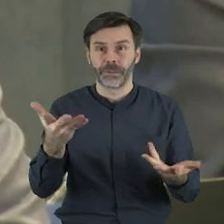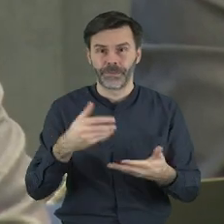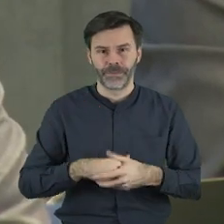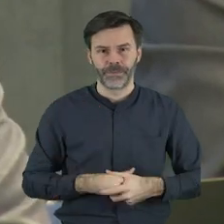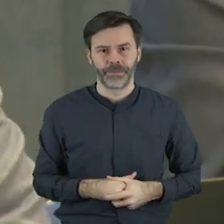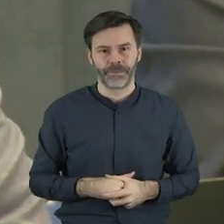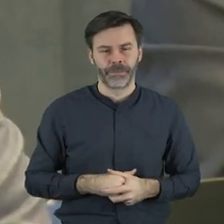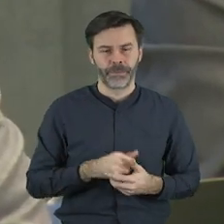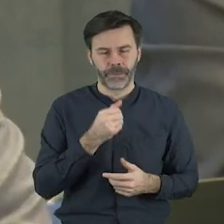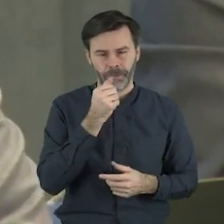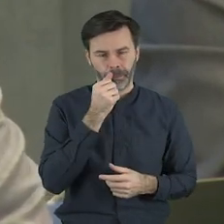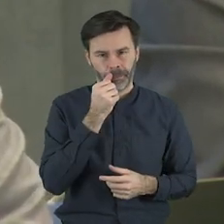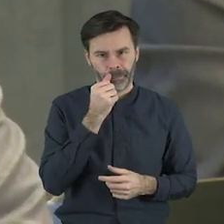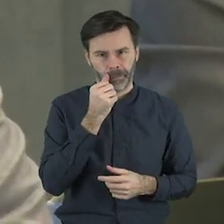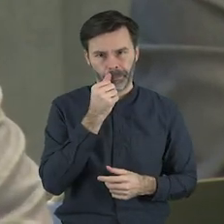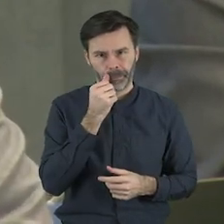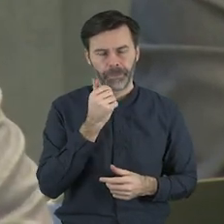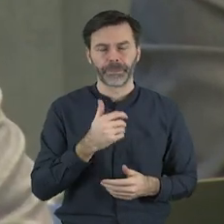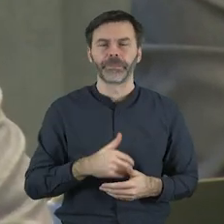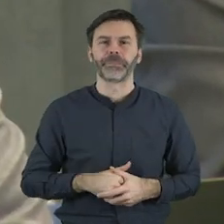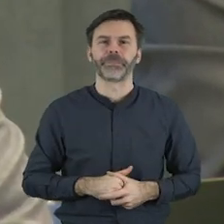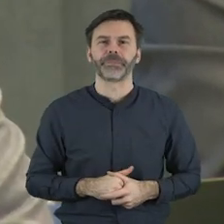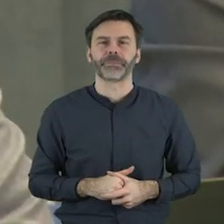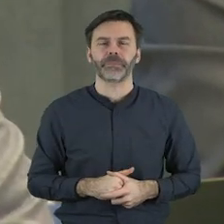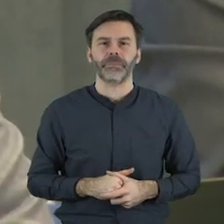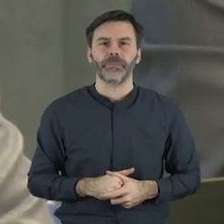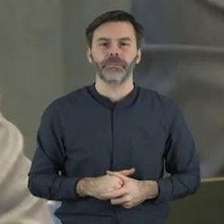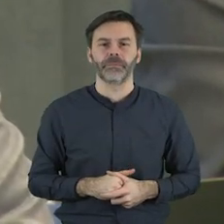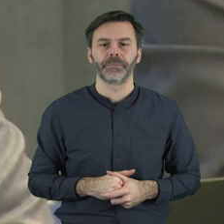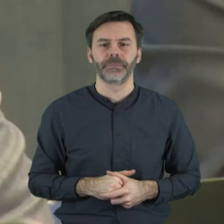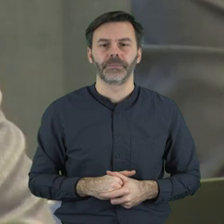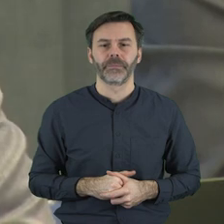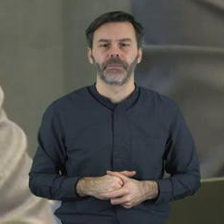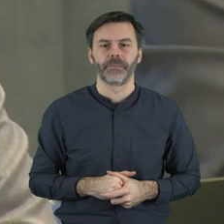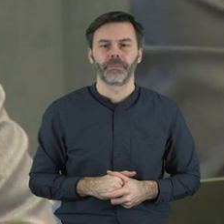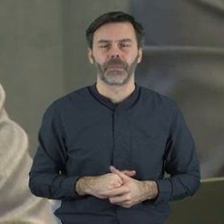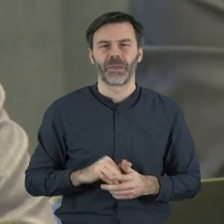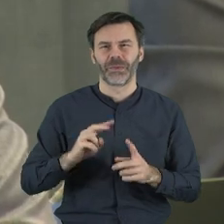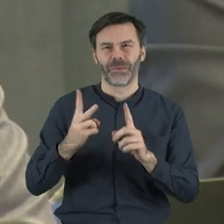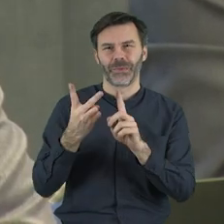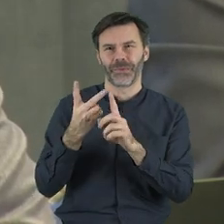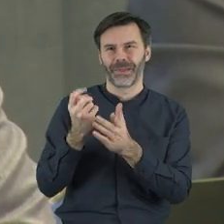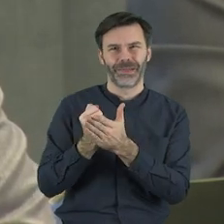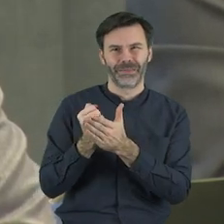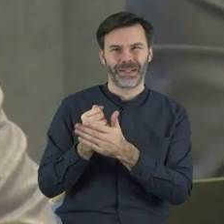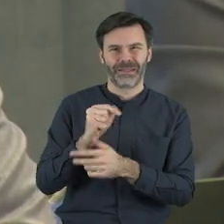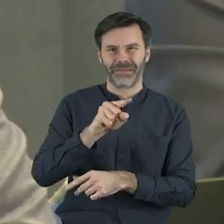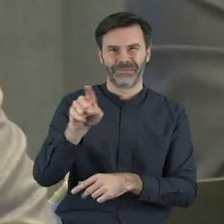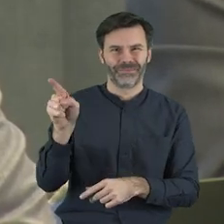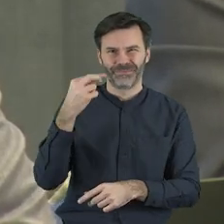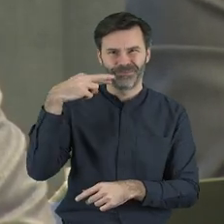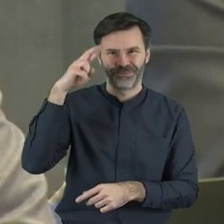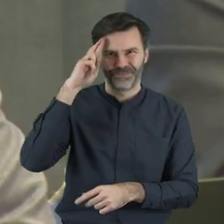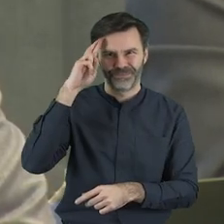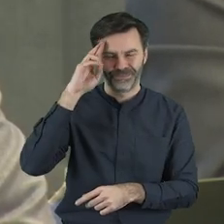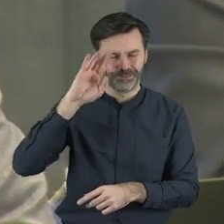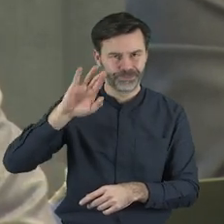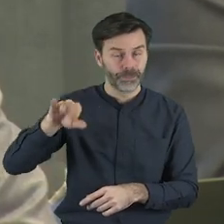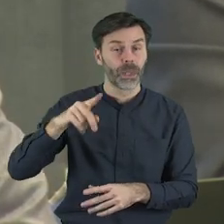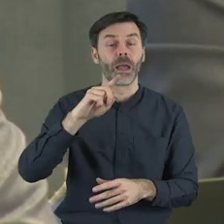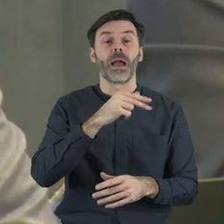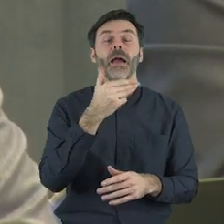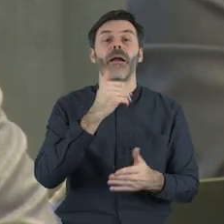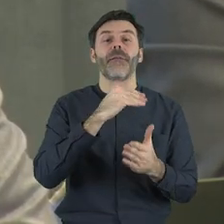Drugie niezrozumienie. Otóż mówimy o firmie Nafis, która ma umowę z Narodowym Funduszem Zdrowia